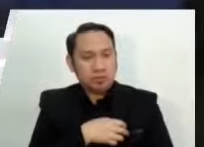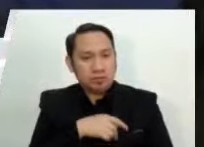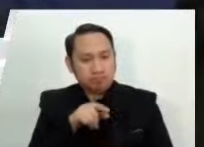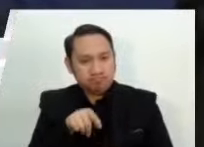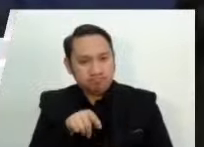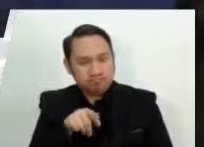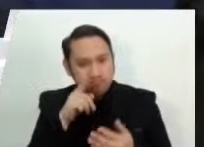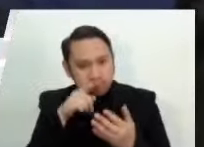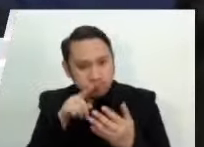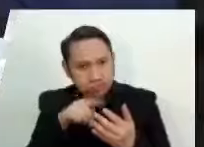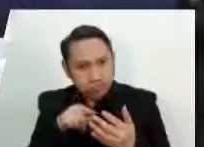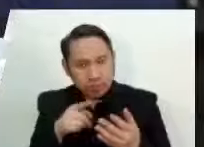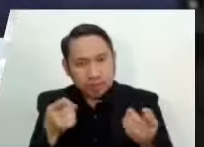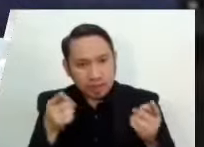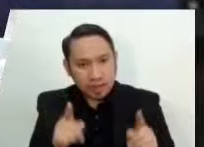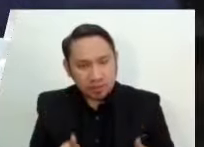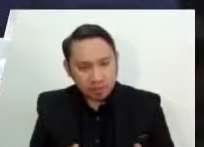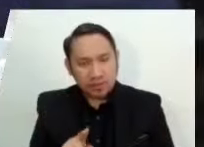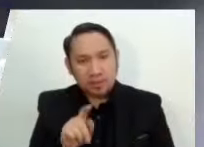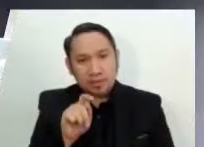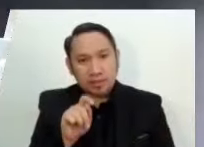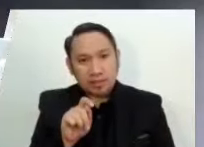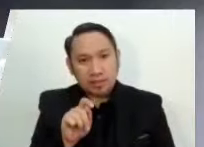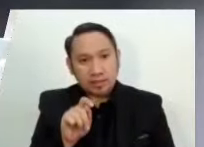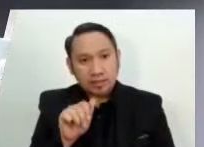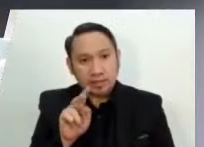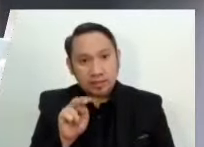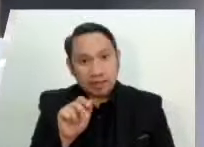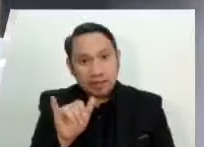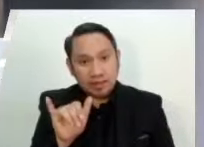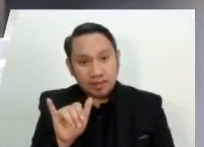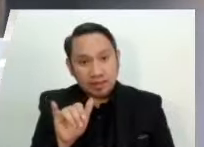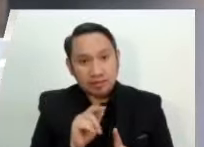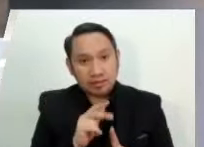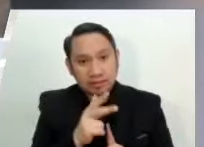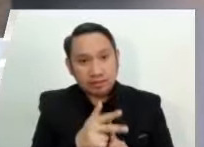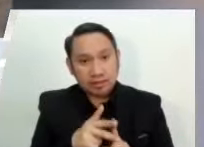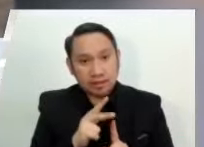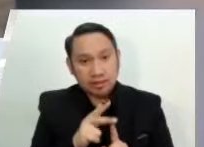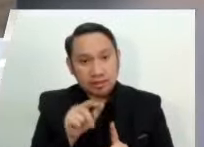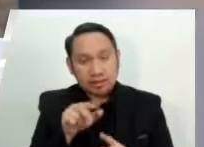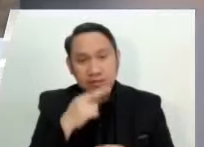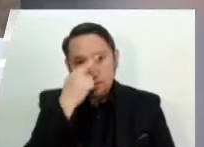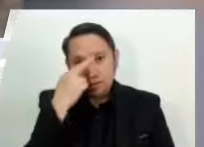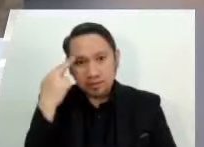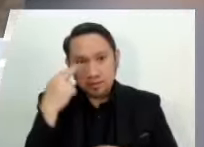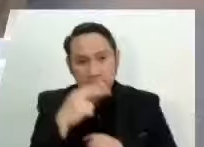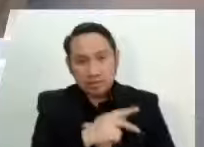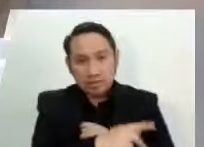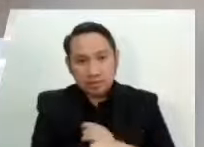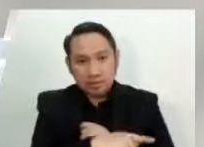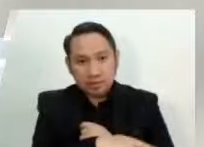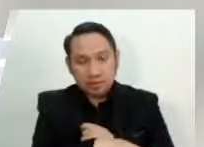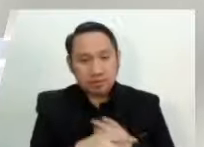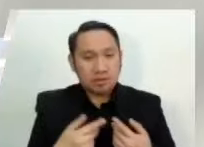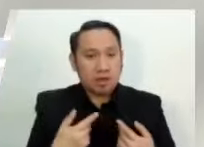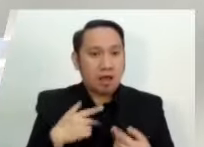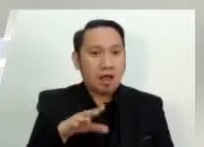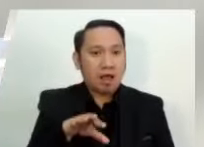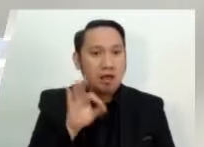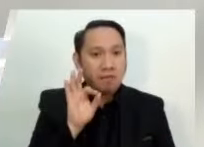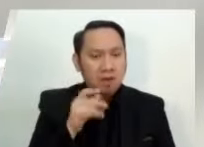Rizal mag-aalas 10 ng gabi noong Martes. Nakumpiska sa kanila ang 5 pakete ng hinihinalang shabu na may